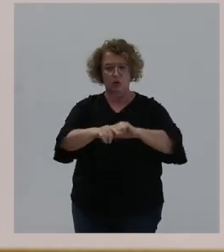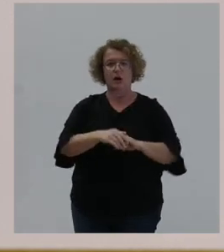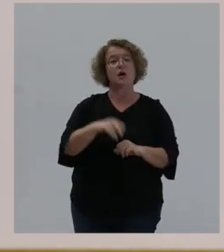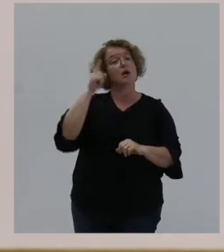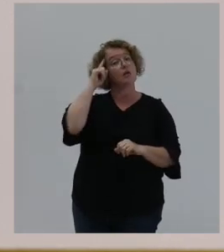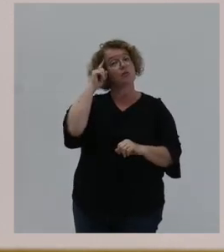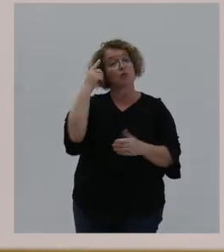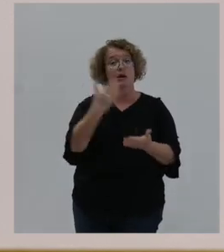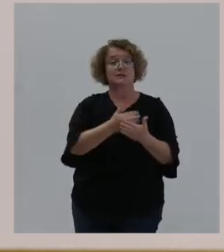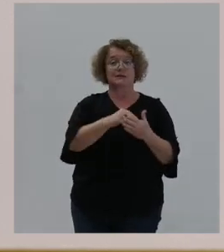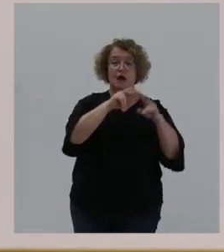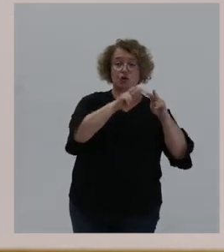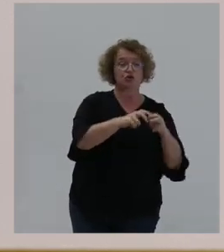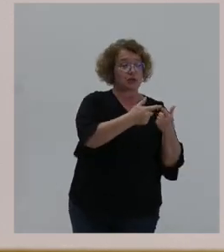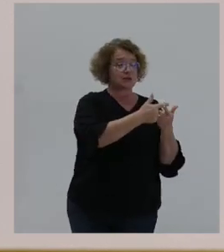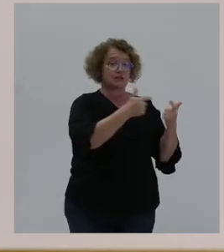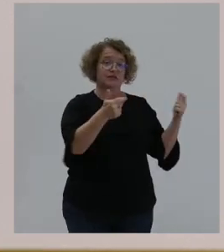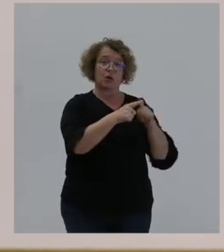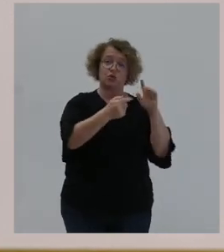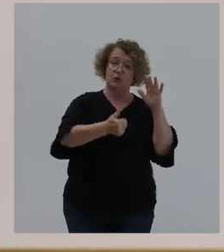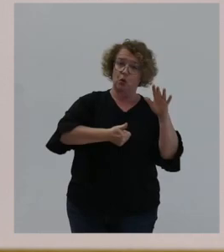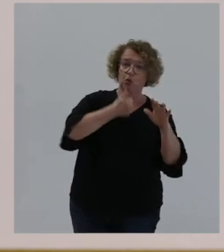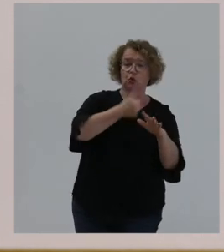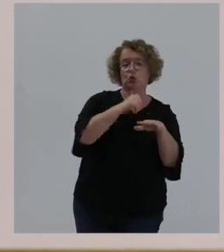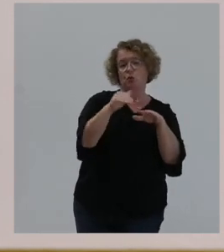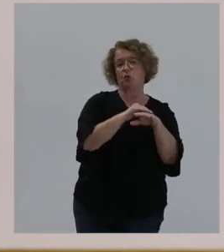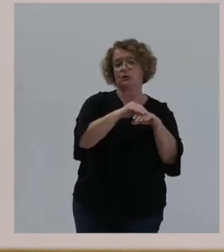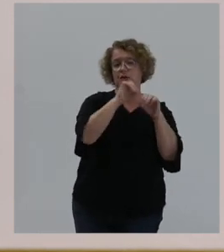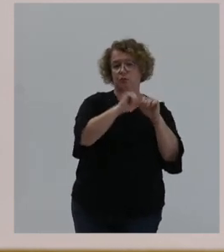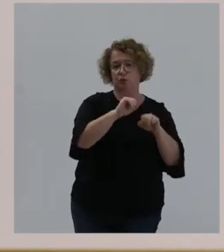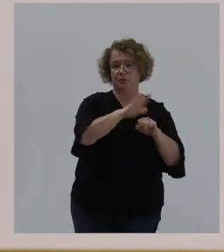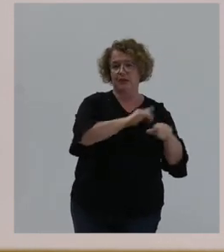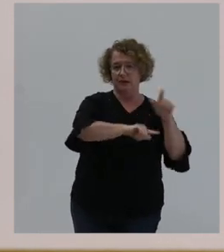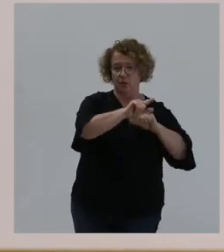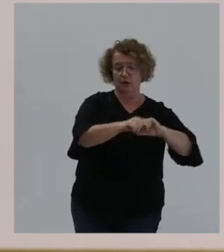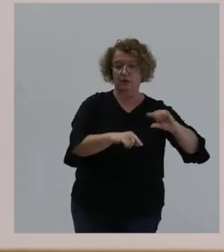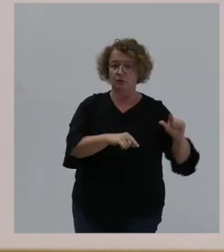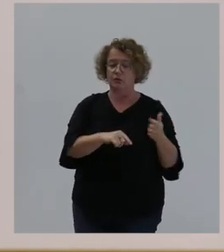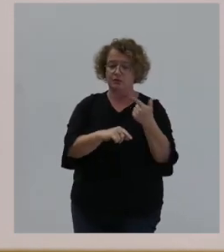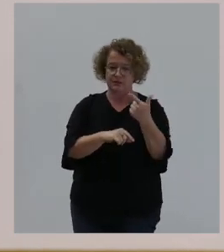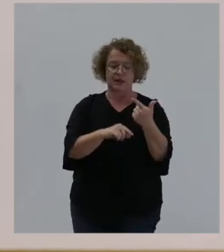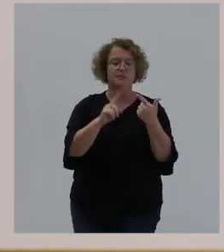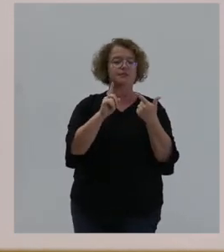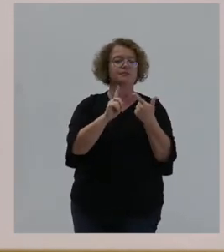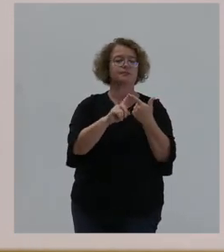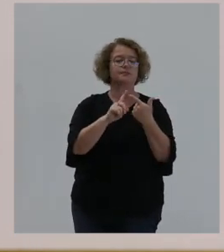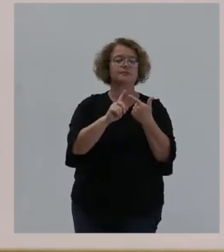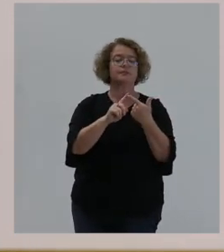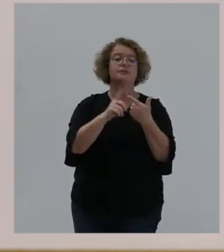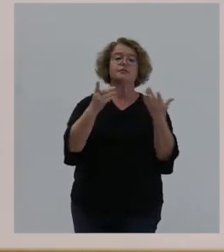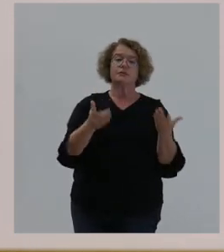assure la diversité de la recherche et l'autonomie de la politique des laboratoires. Deuxième élément,